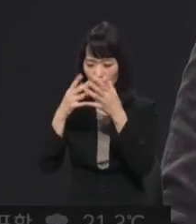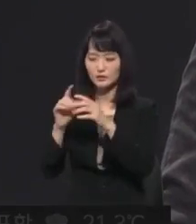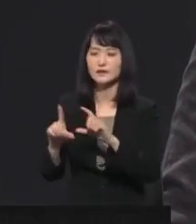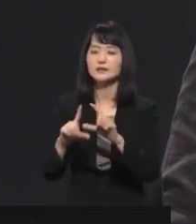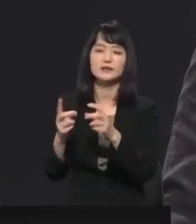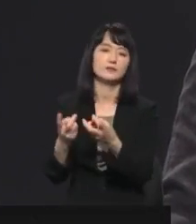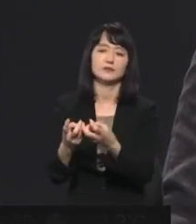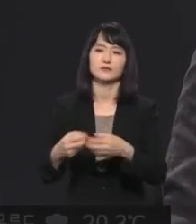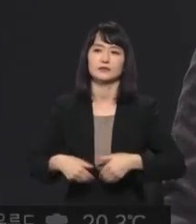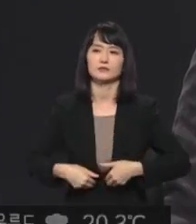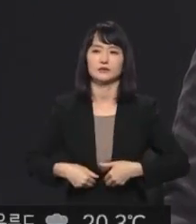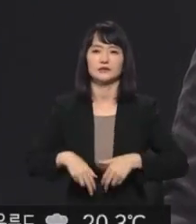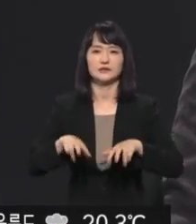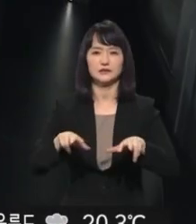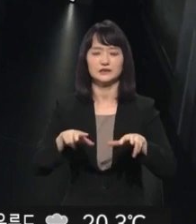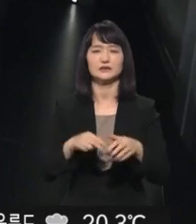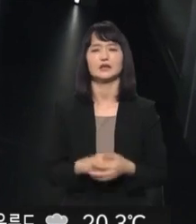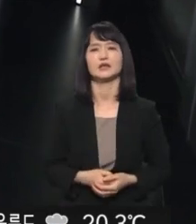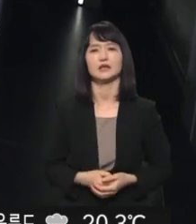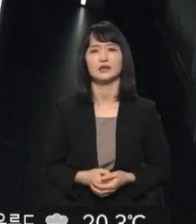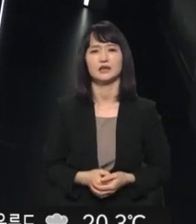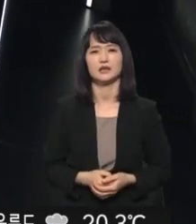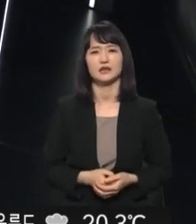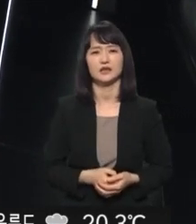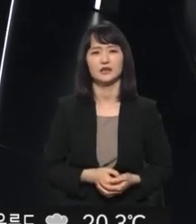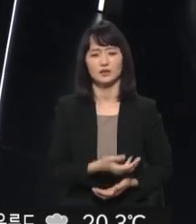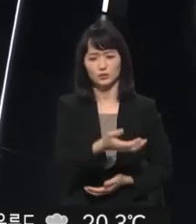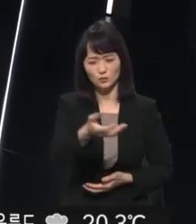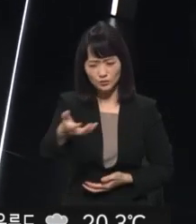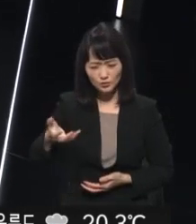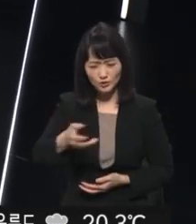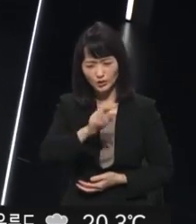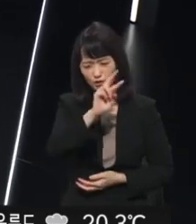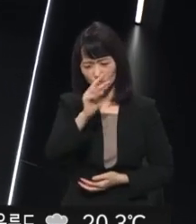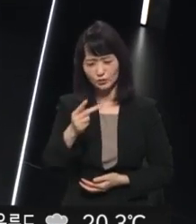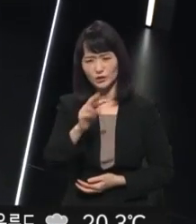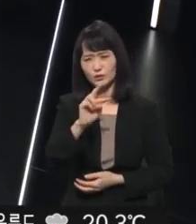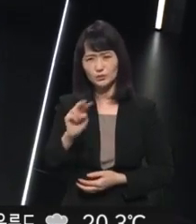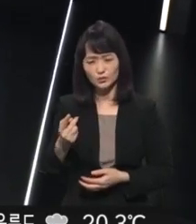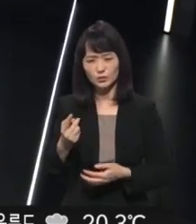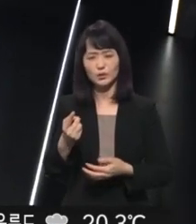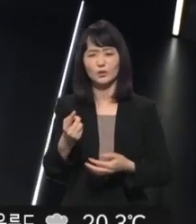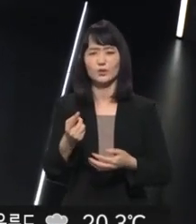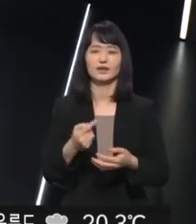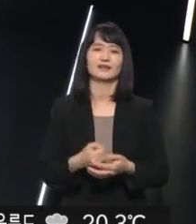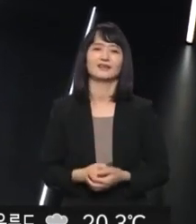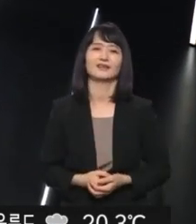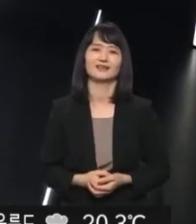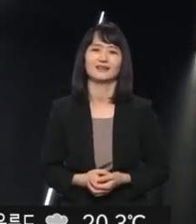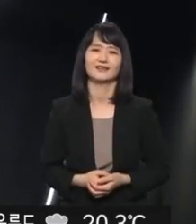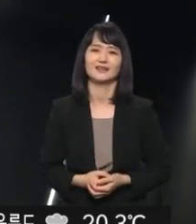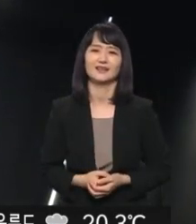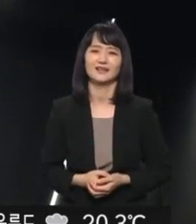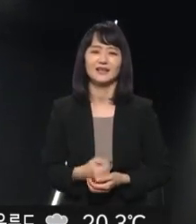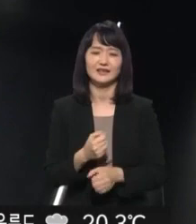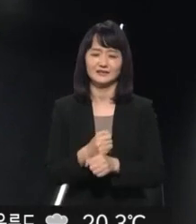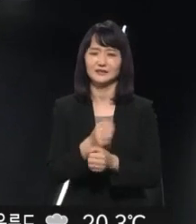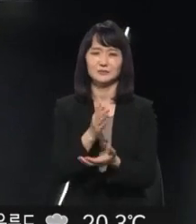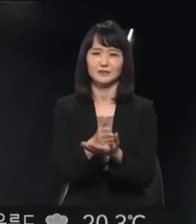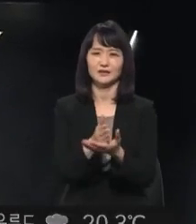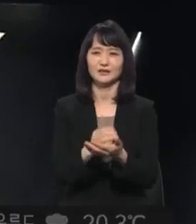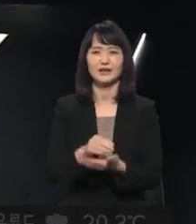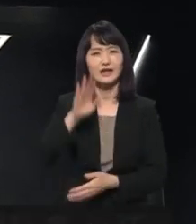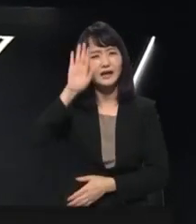돌고 도로 이제 고만 해서 이렇게 써요 같이 넘어져서 같이 망하고 있다 4 부탁하는데 3부터 좀 쉬운걸로 라라라 않았다 아니